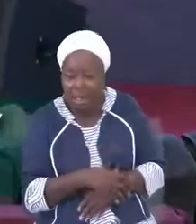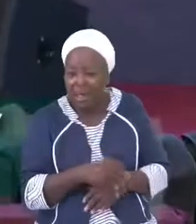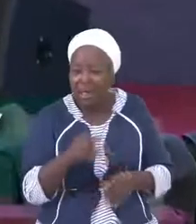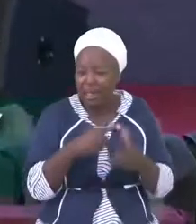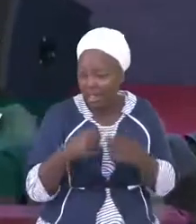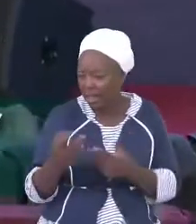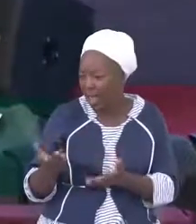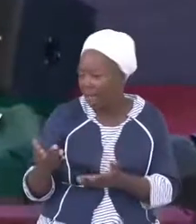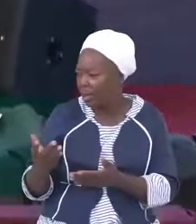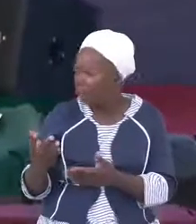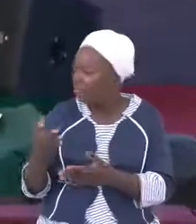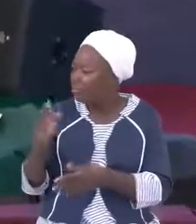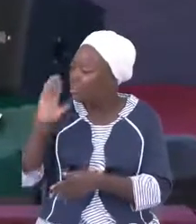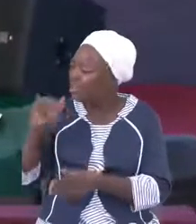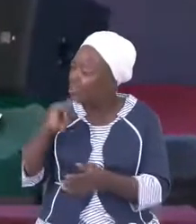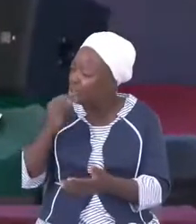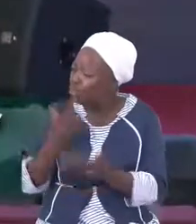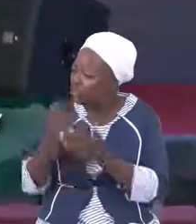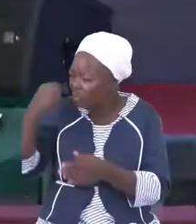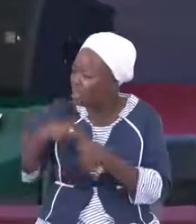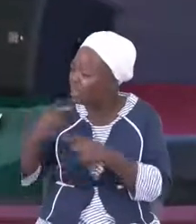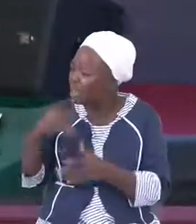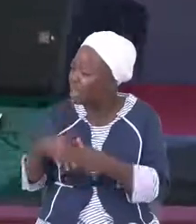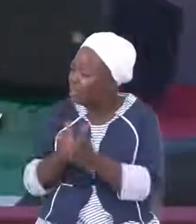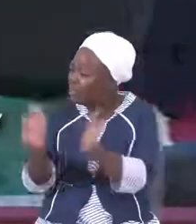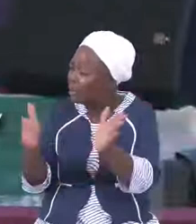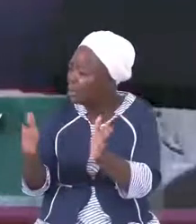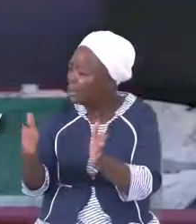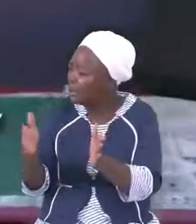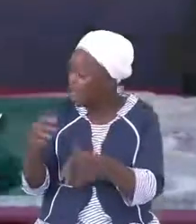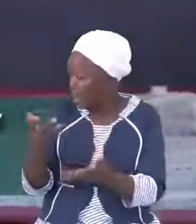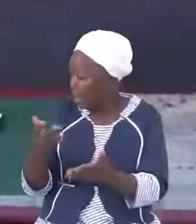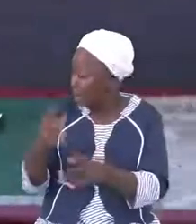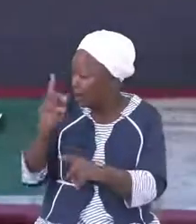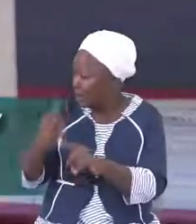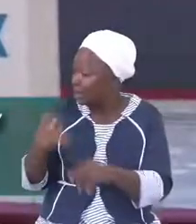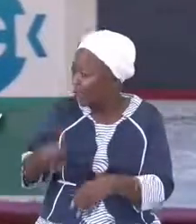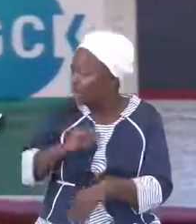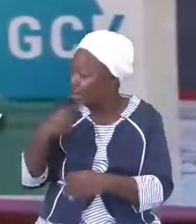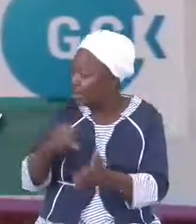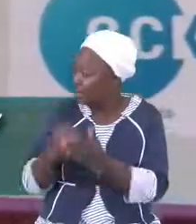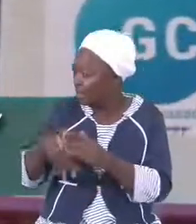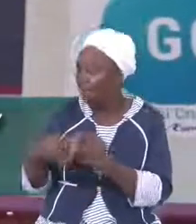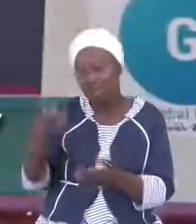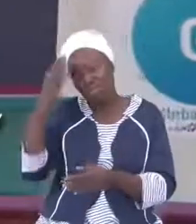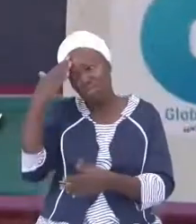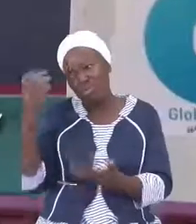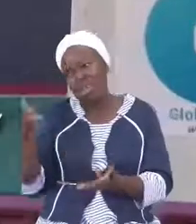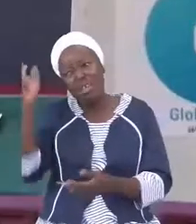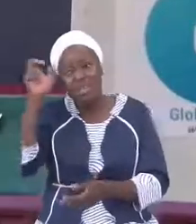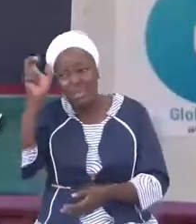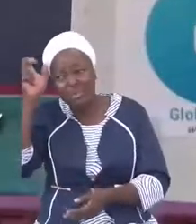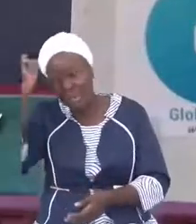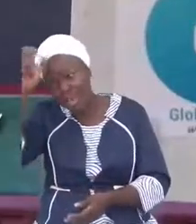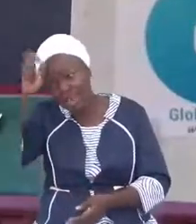tout révoquer. Mais moi, je le dis en public. C'est parce que tu es pasteur. Je dis, non, c'est pas parce que je suis pasteur. Puis-je te le